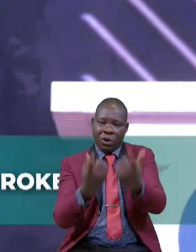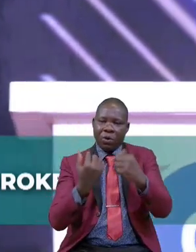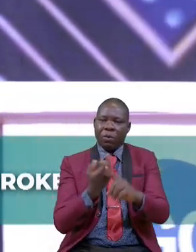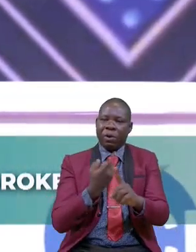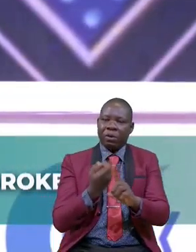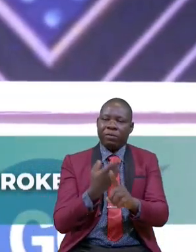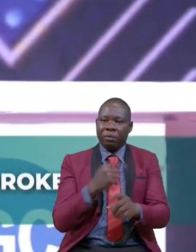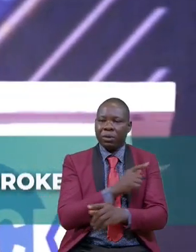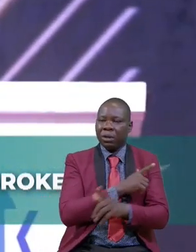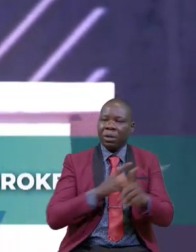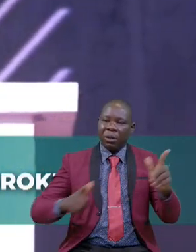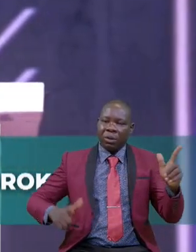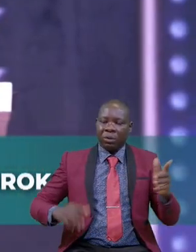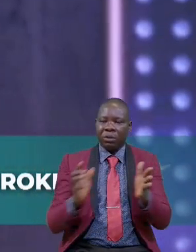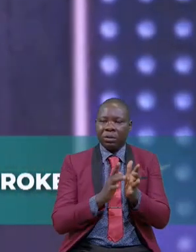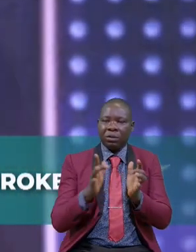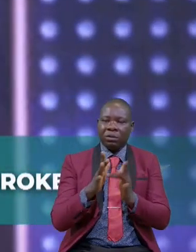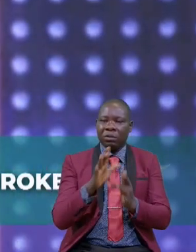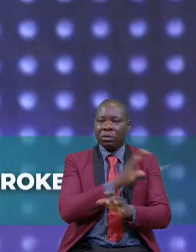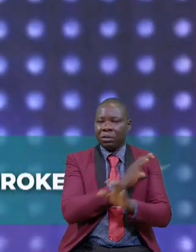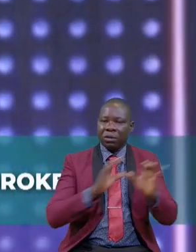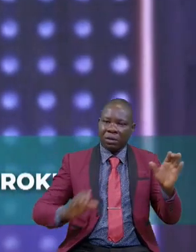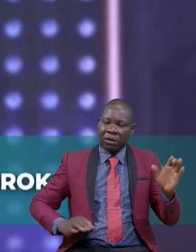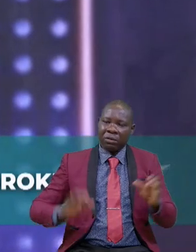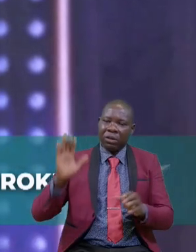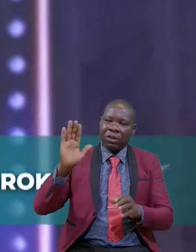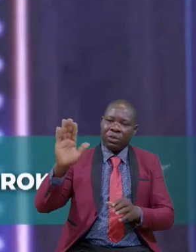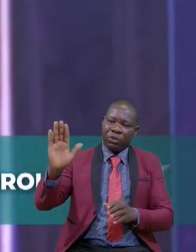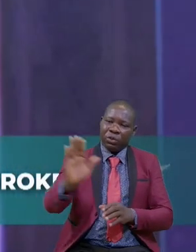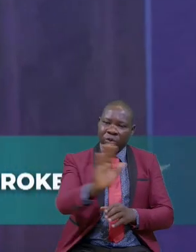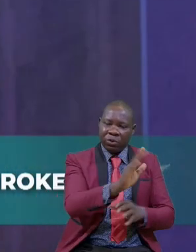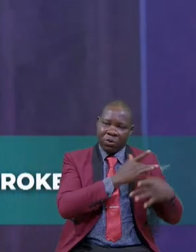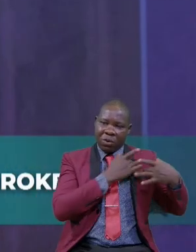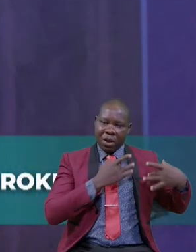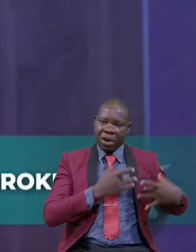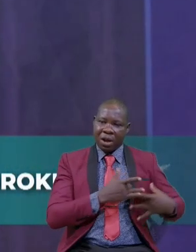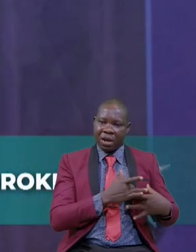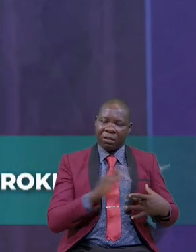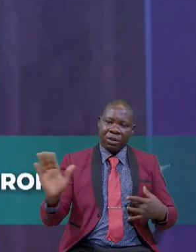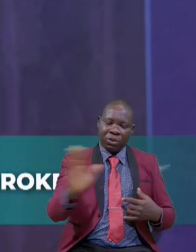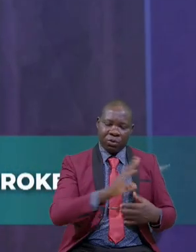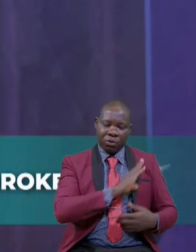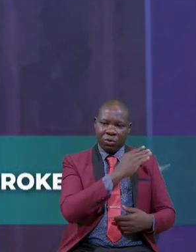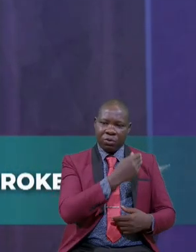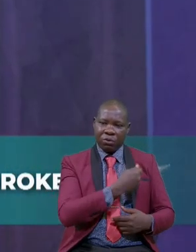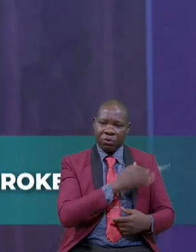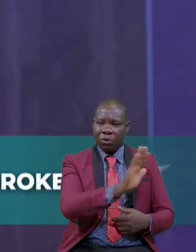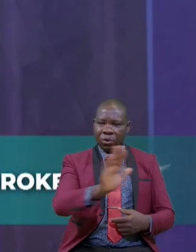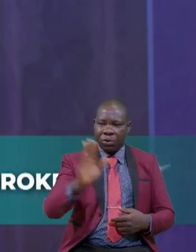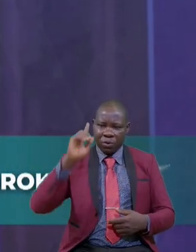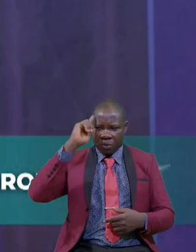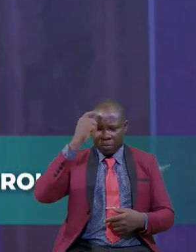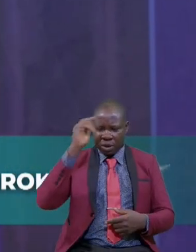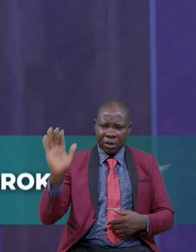oindre notre Seigneur Jésus-Christ. Votre cœur, votre âme, your mind, votre pensée, votre personnalité